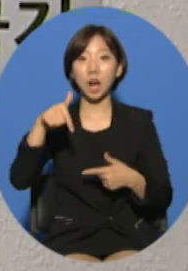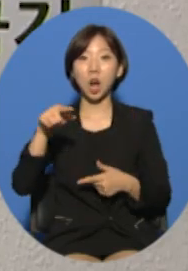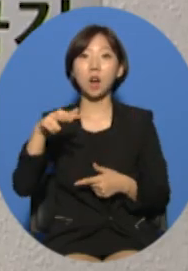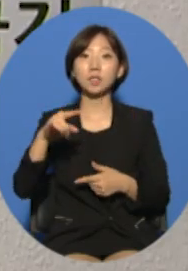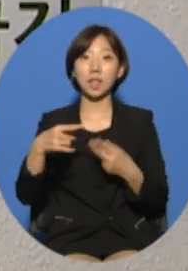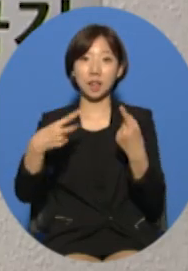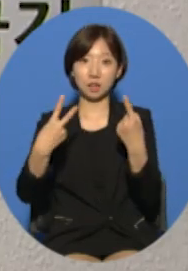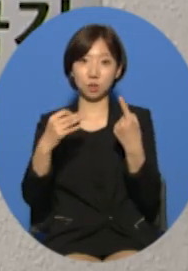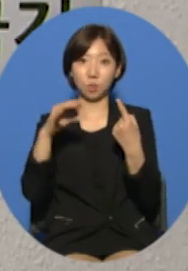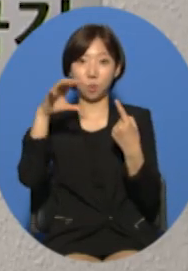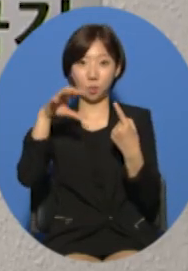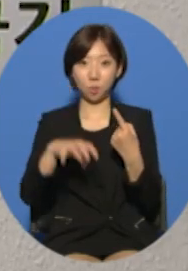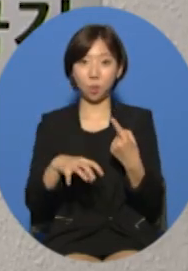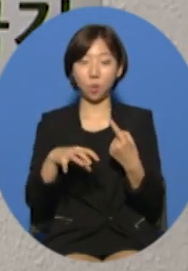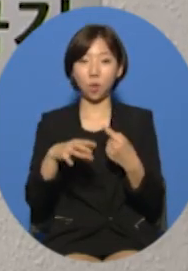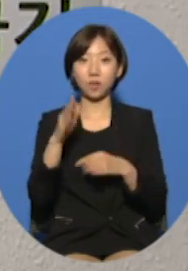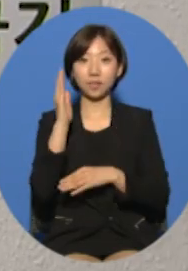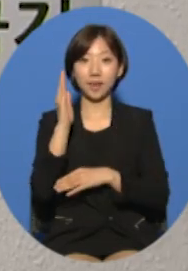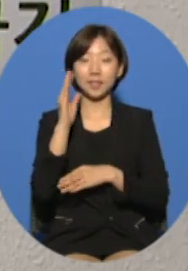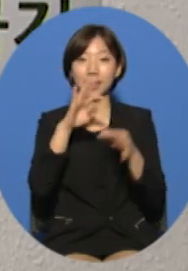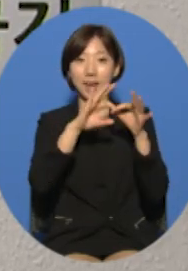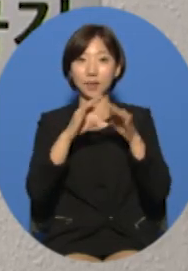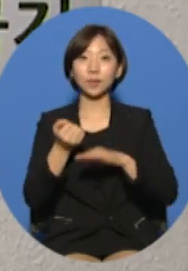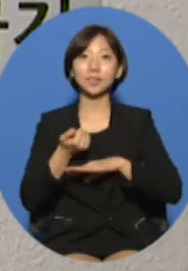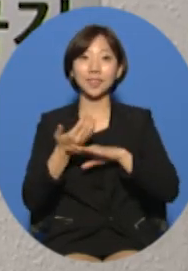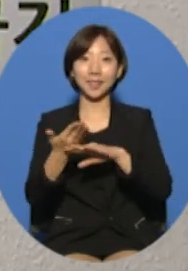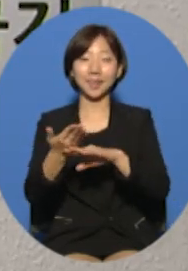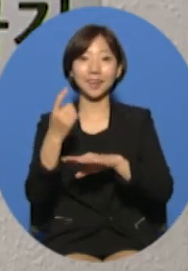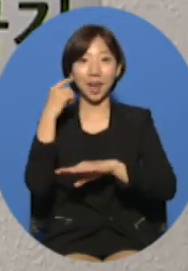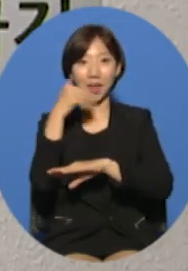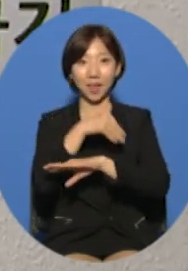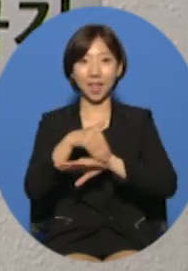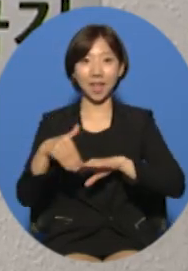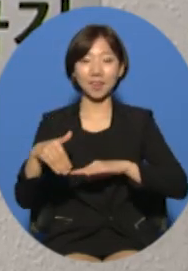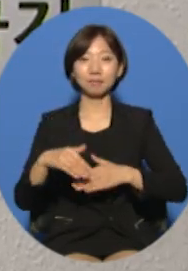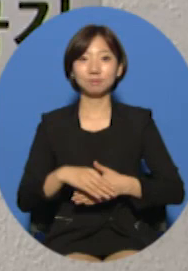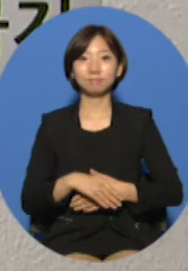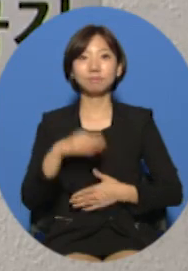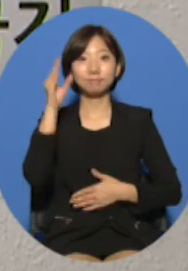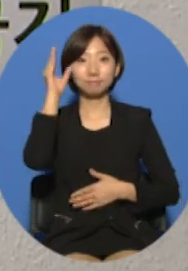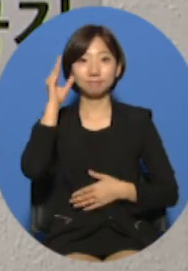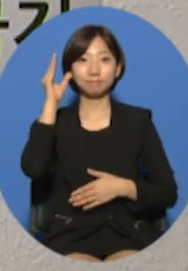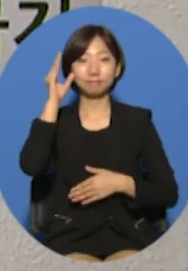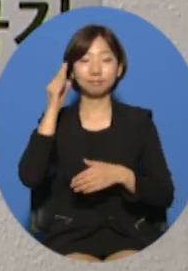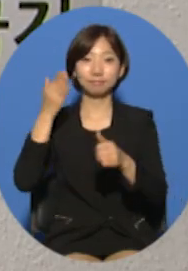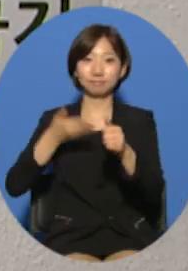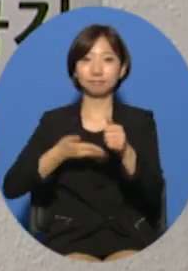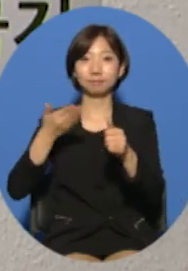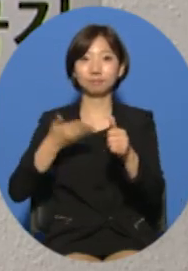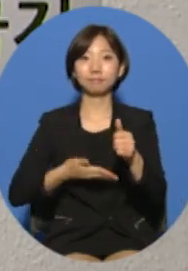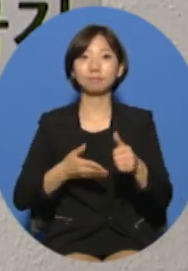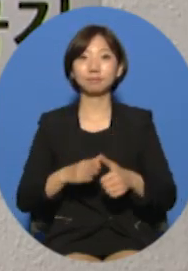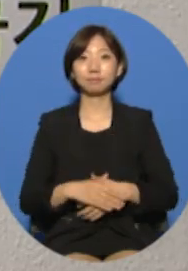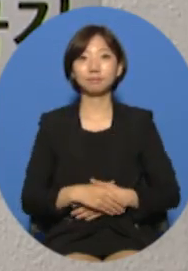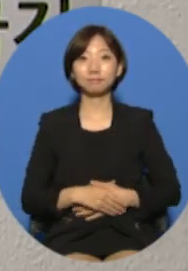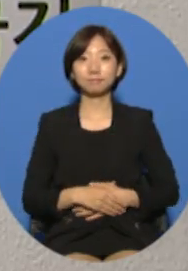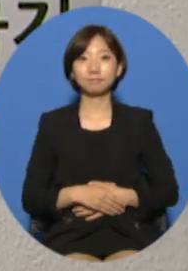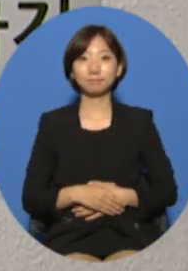거제일동 제6투표소의 소식을 계속해서 전해드리도록 하겠습니다. 기대해 주시고요. 저는 부산에서